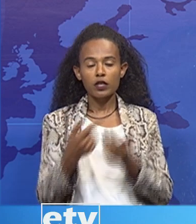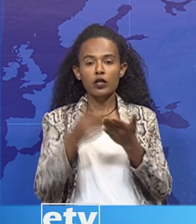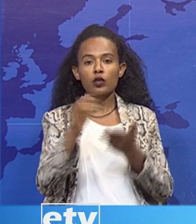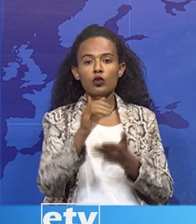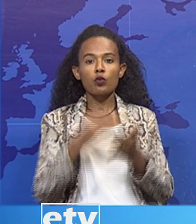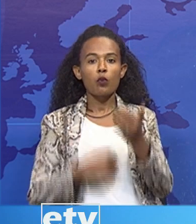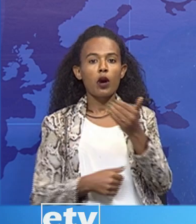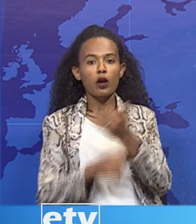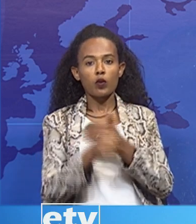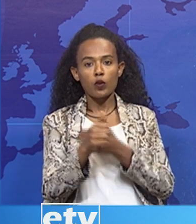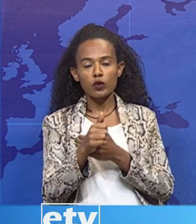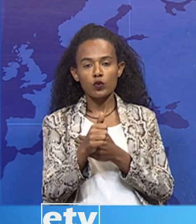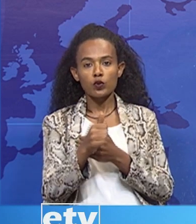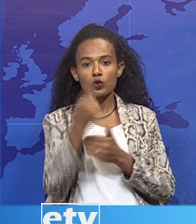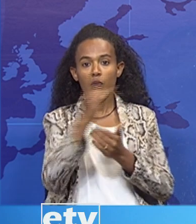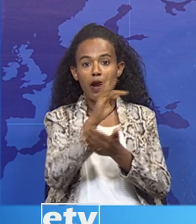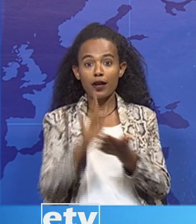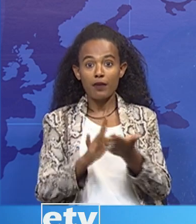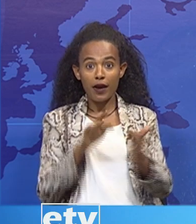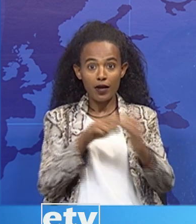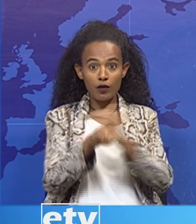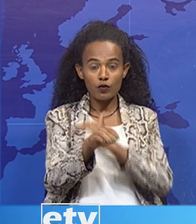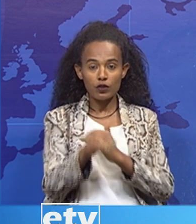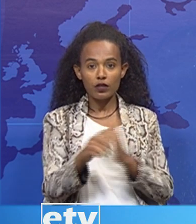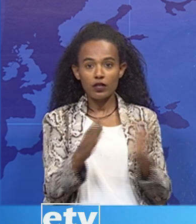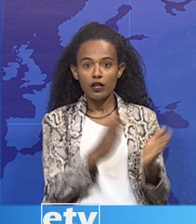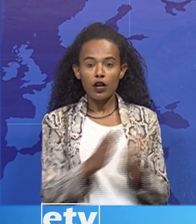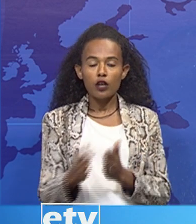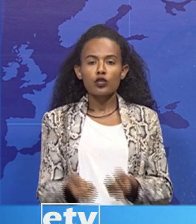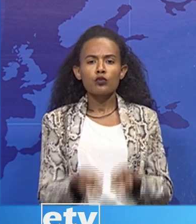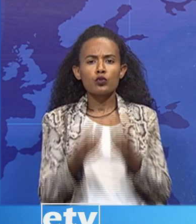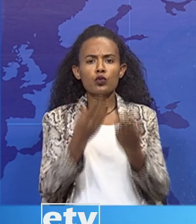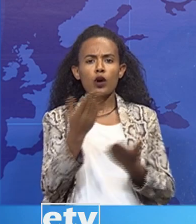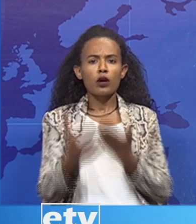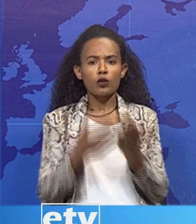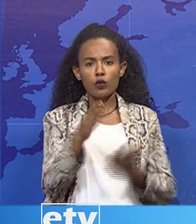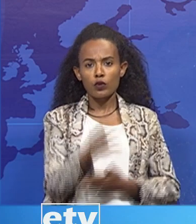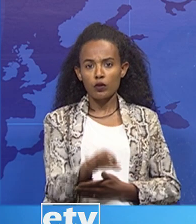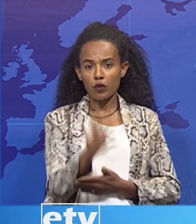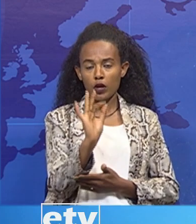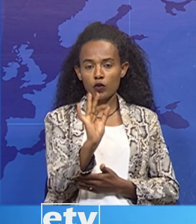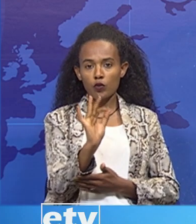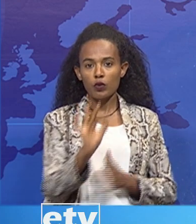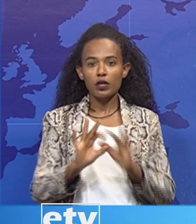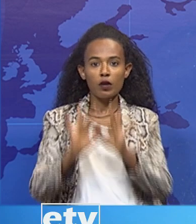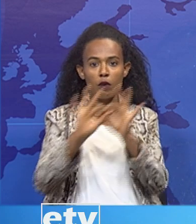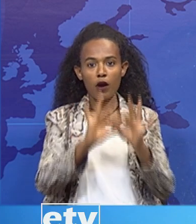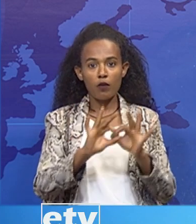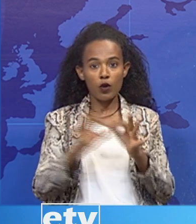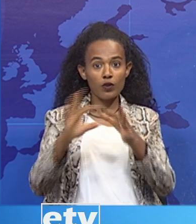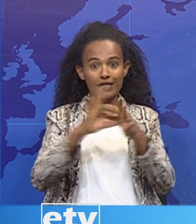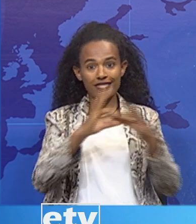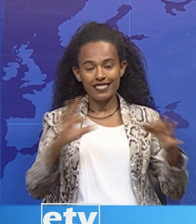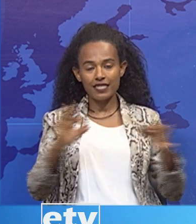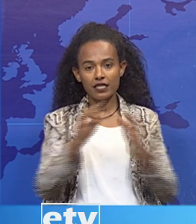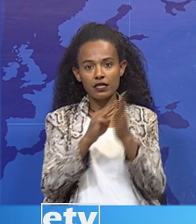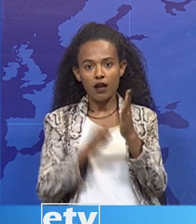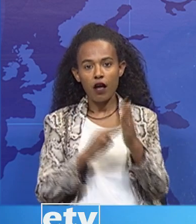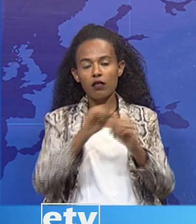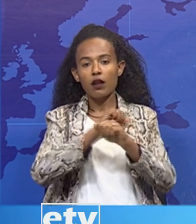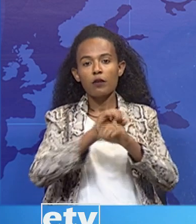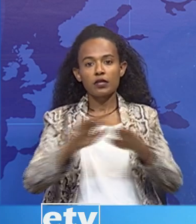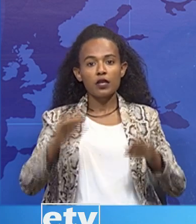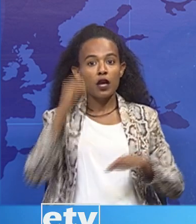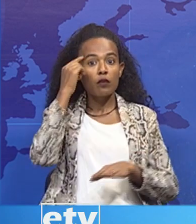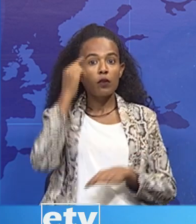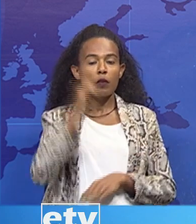አካል ጉዳተኞች በአንድ ማዕከል ስር የተደራጀ ዘርፈ ብዙ አገልግሎት የሚያገኙበት የማህበራዊ ትስስር ስርዓት ለመዘርጋት